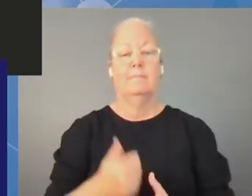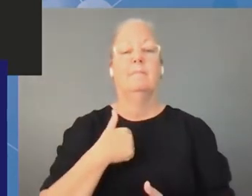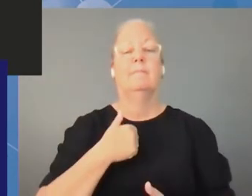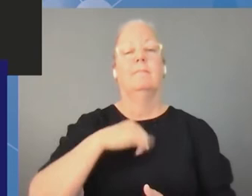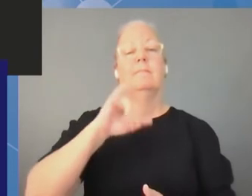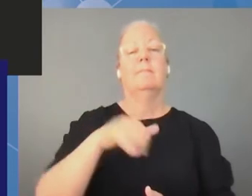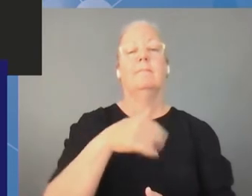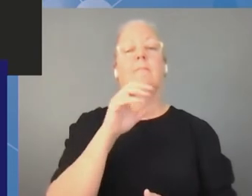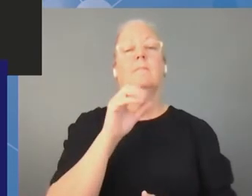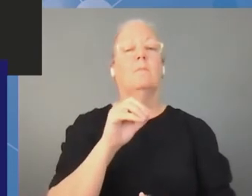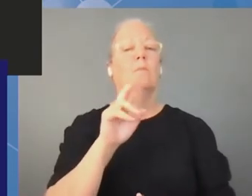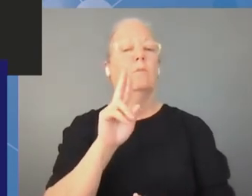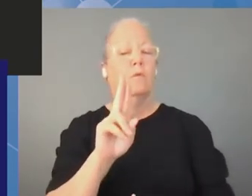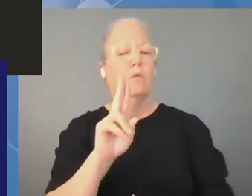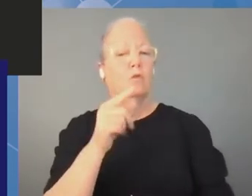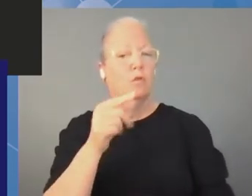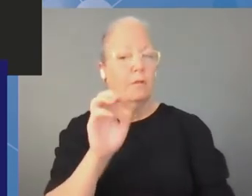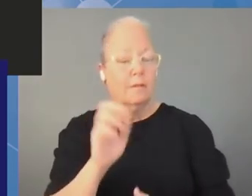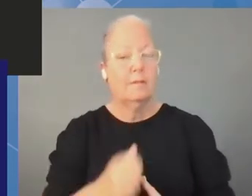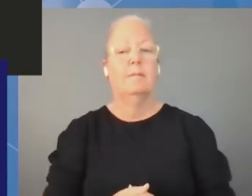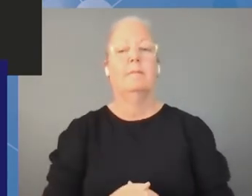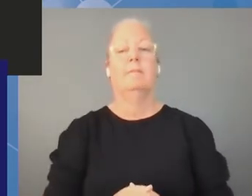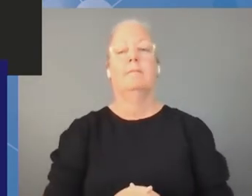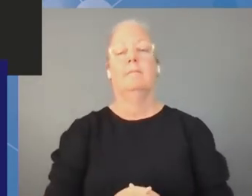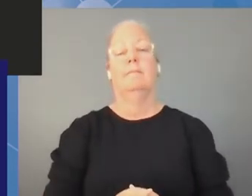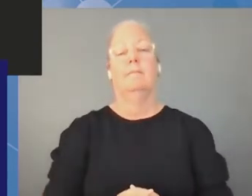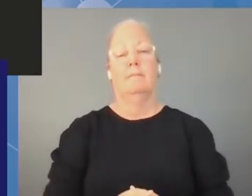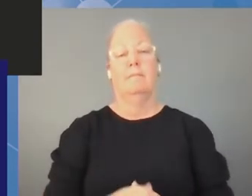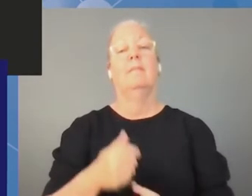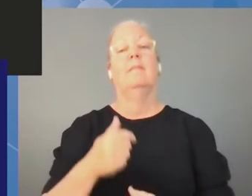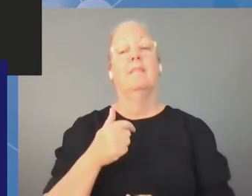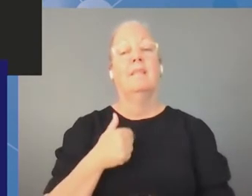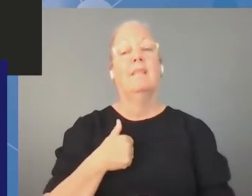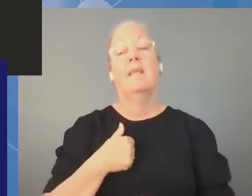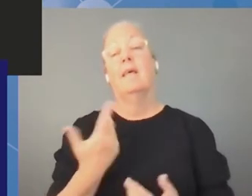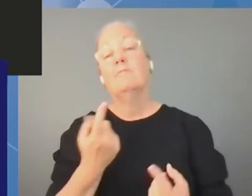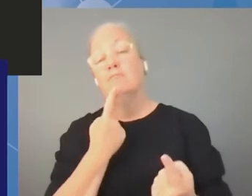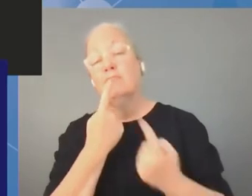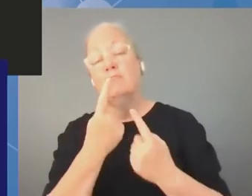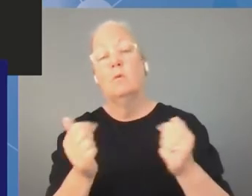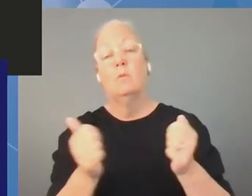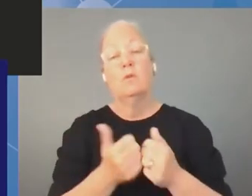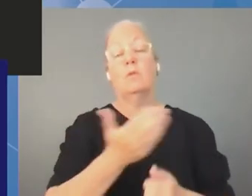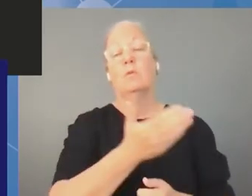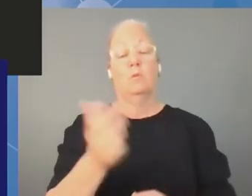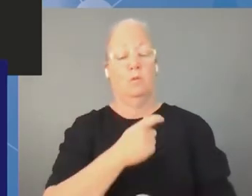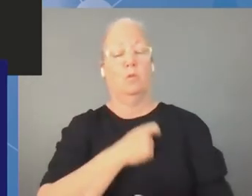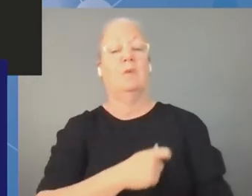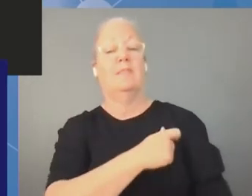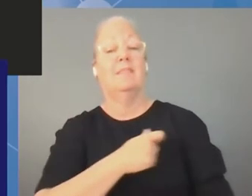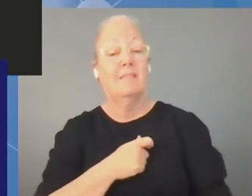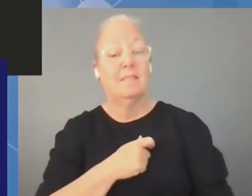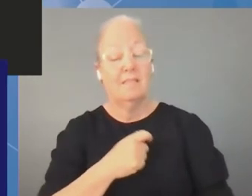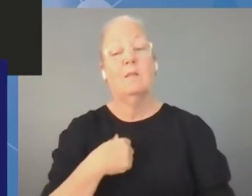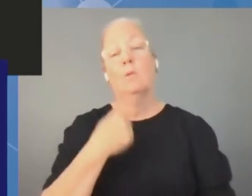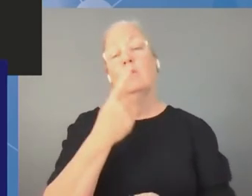Hello, Herr Kanzler, 我的名字叫。 I'm talking from Switzerland, where I went back after a couple of days. 这一